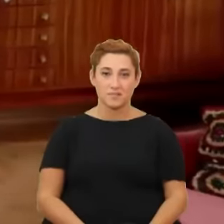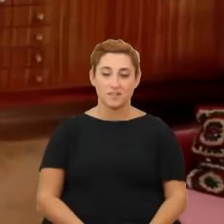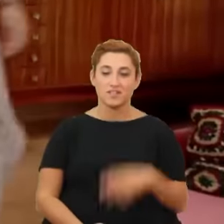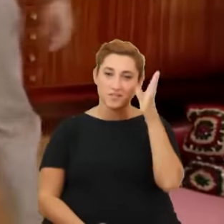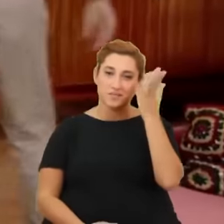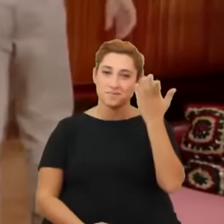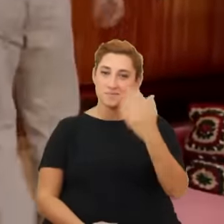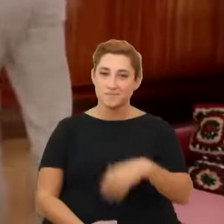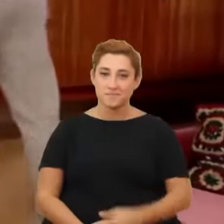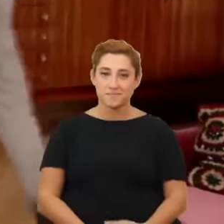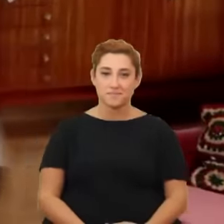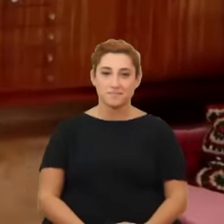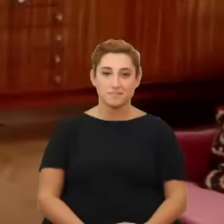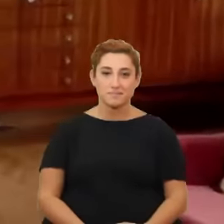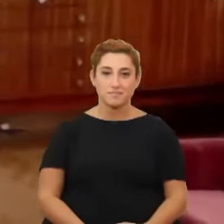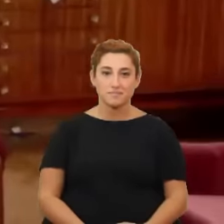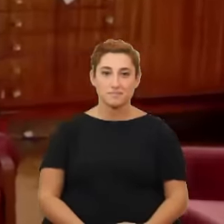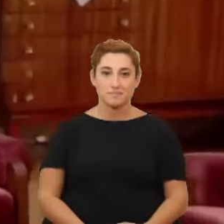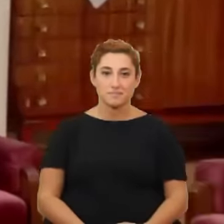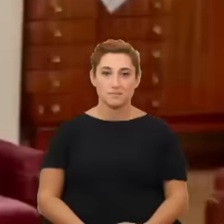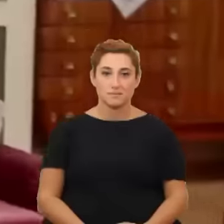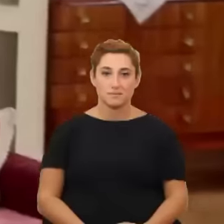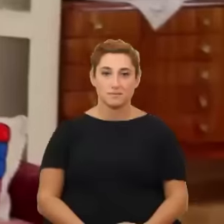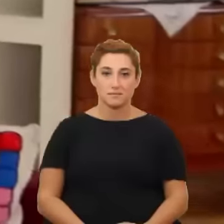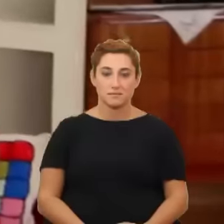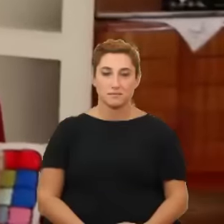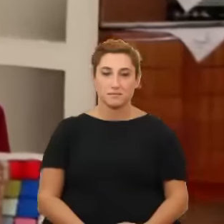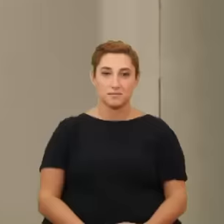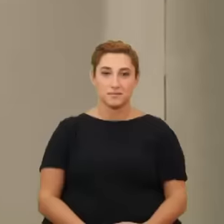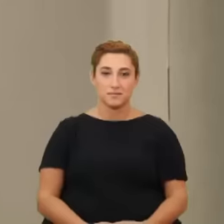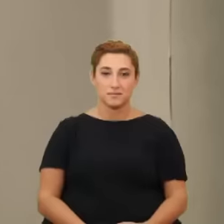Şaşkın olsun. Allah şaşkın olsun.